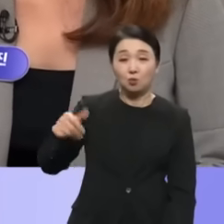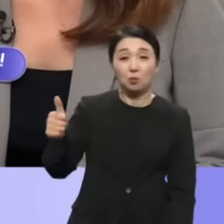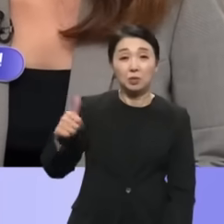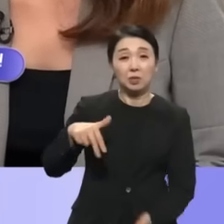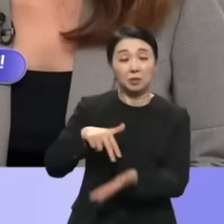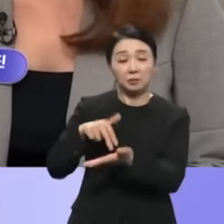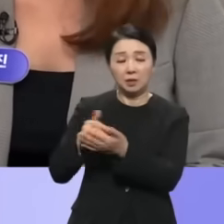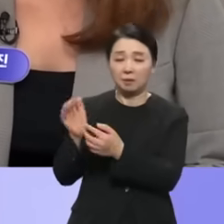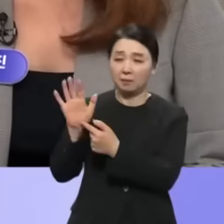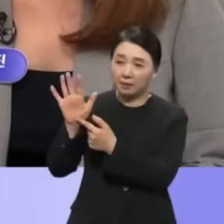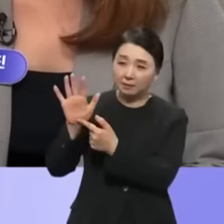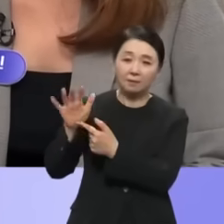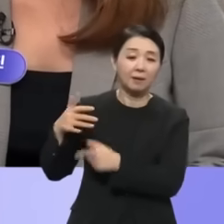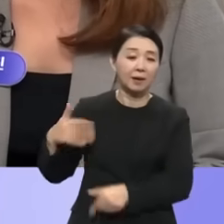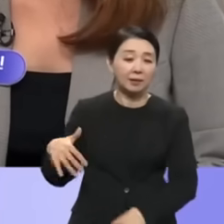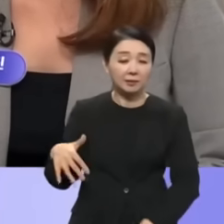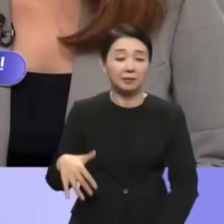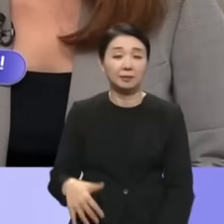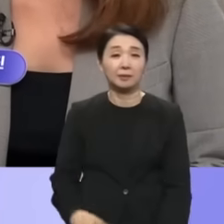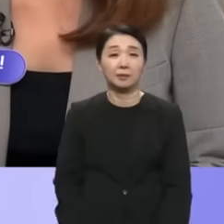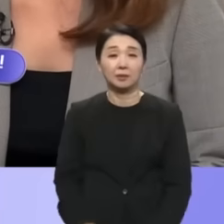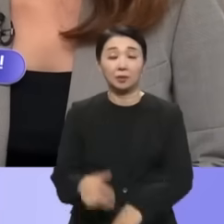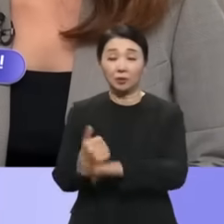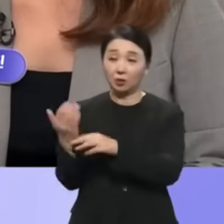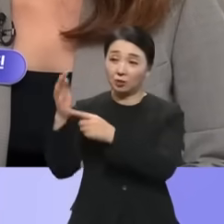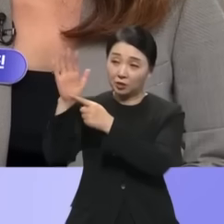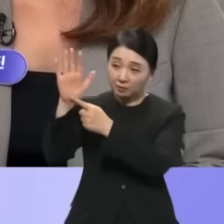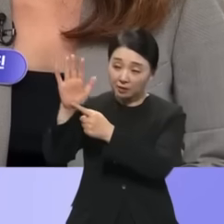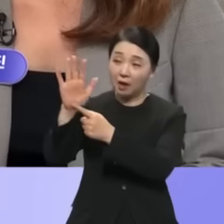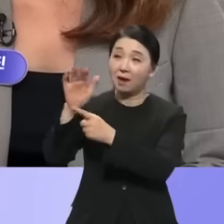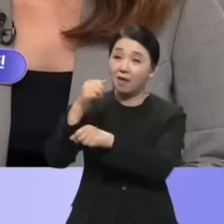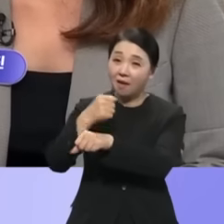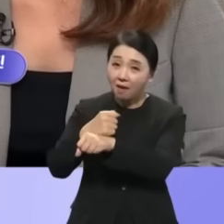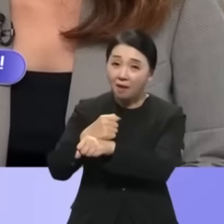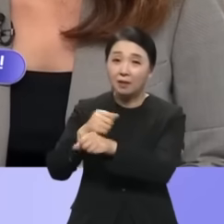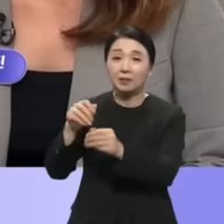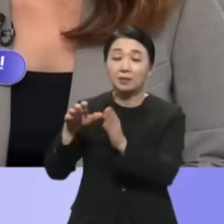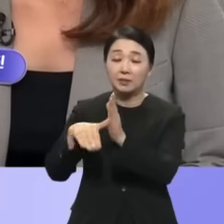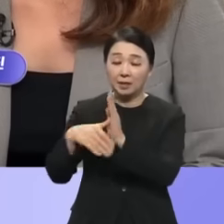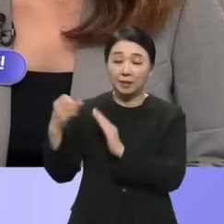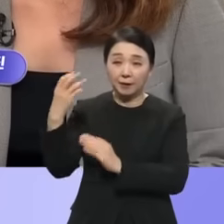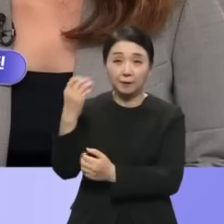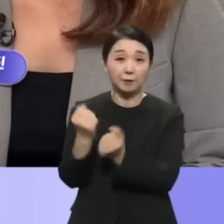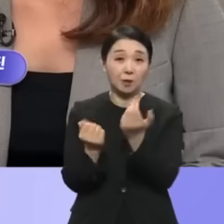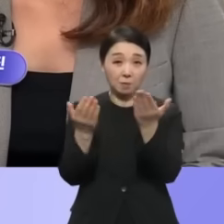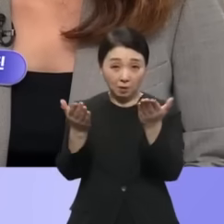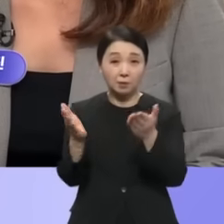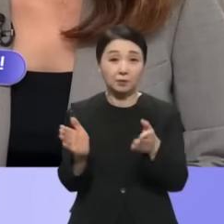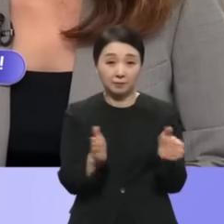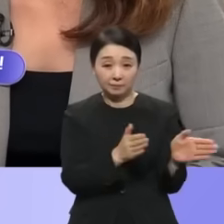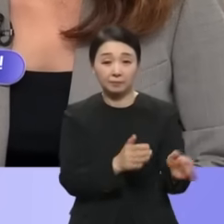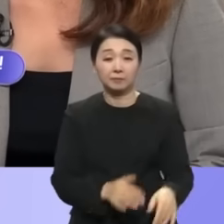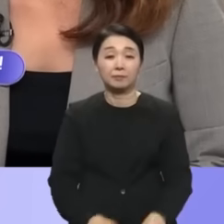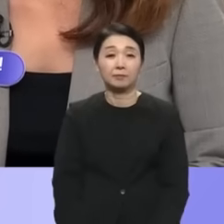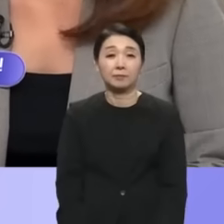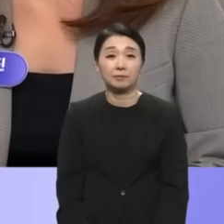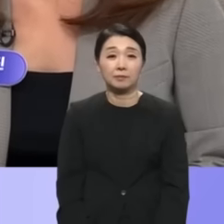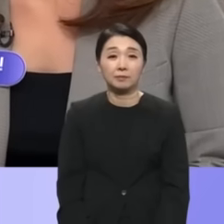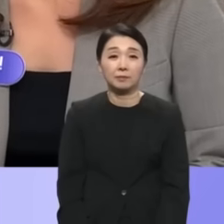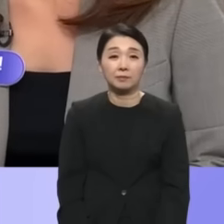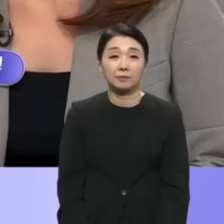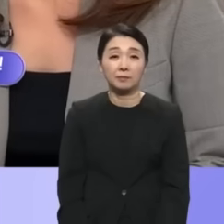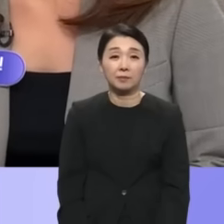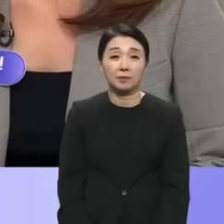아직이 부분에 대해서 입장을 밝힌 부분은 없습니다 나중에 입장을 밝히면이 부분도 저희가 다루도록 하겠지만 일단이 주장이